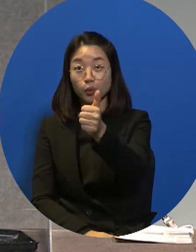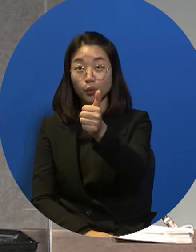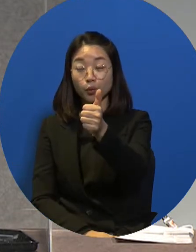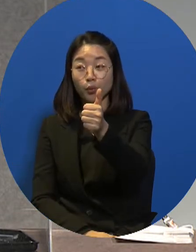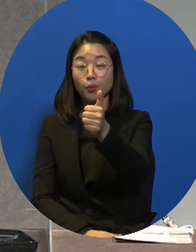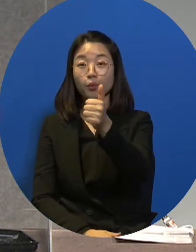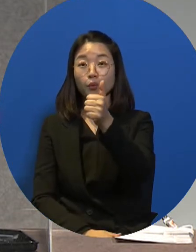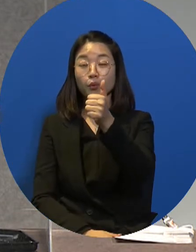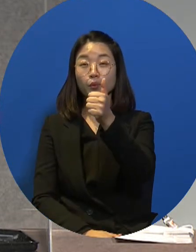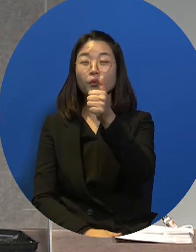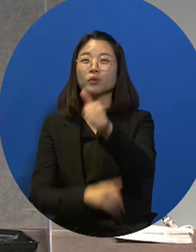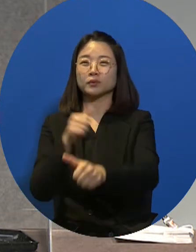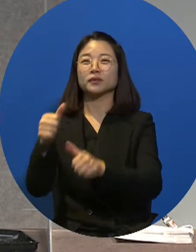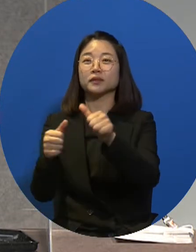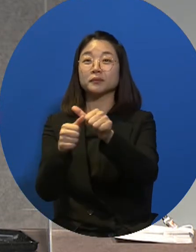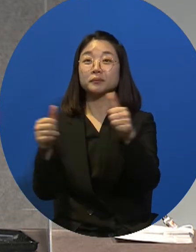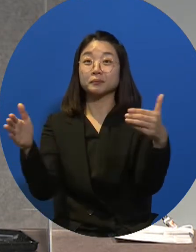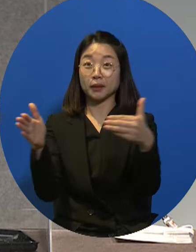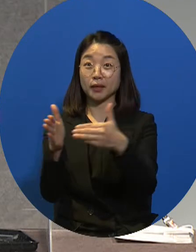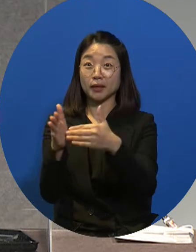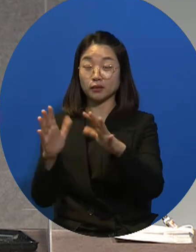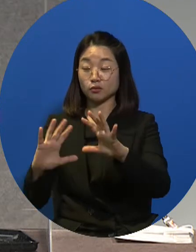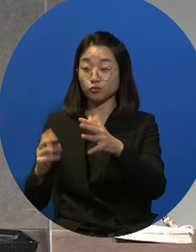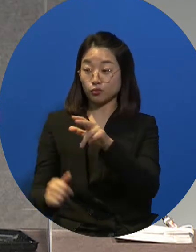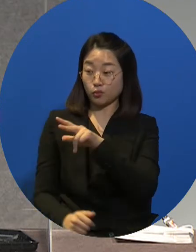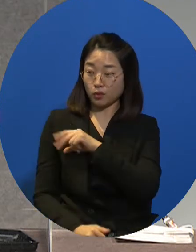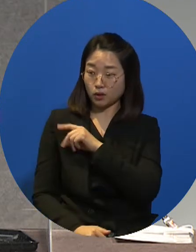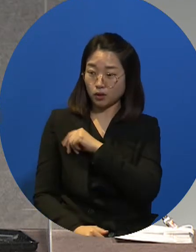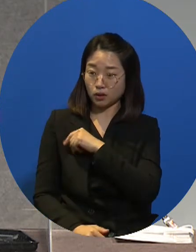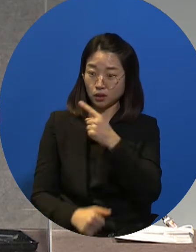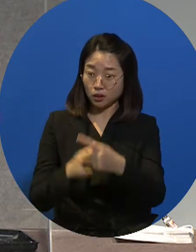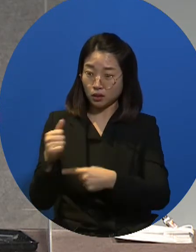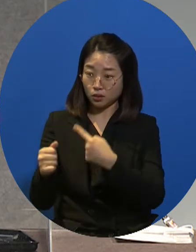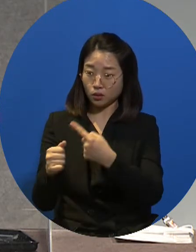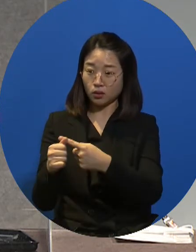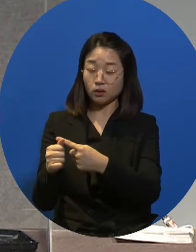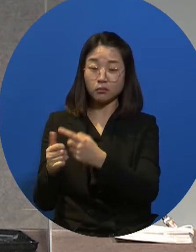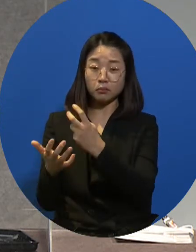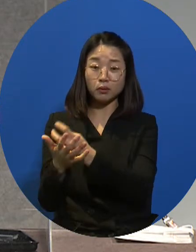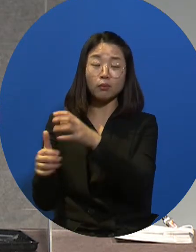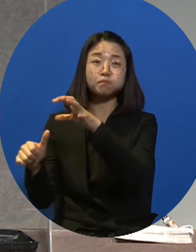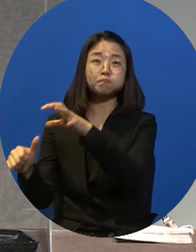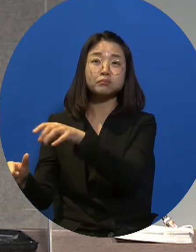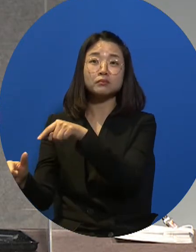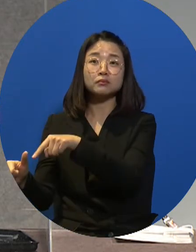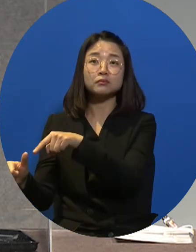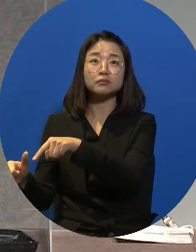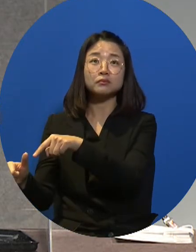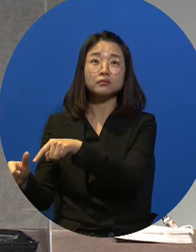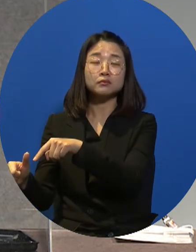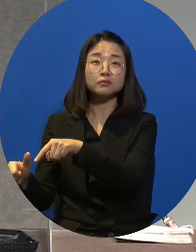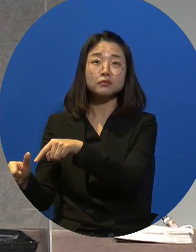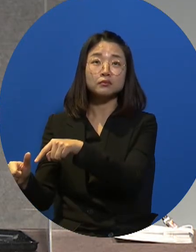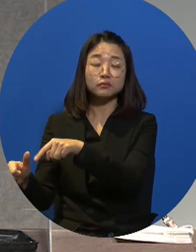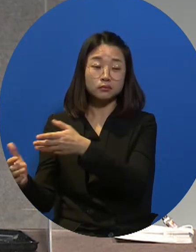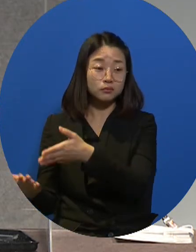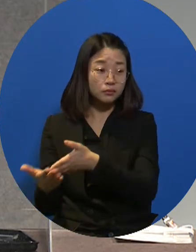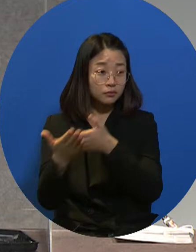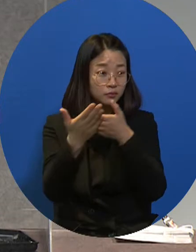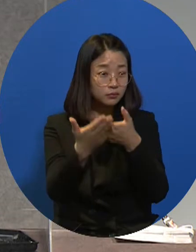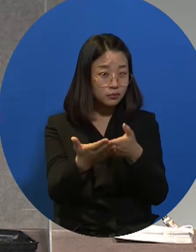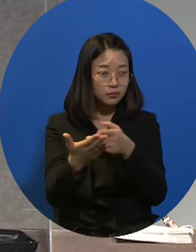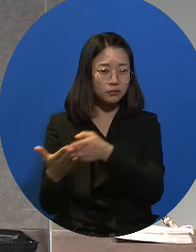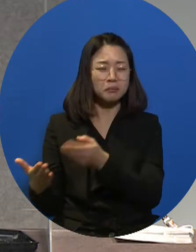마친 상태인데요. 하지만 국회 내에서 비준이 1년째 좀 미뤄지고 있는 만큼 선택의정서 비준의 힘이 좀 더